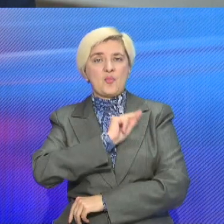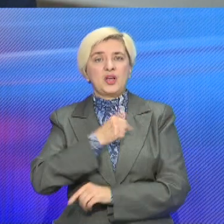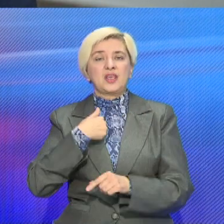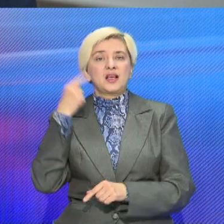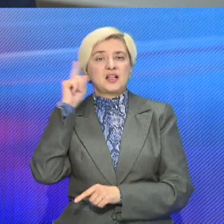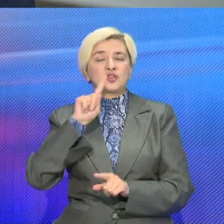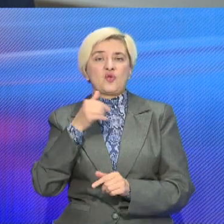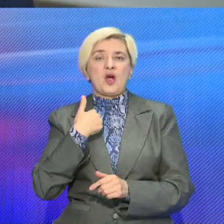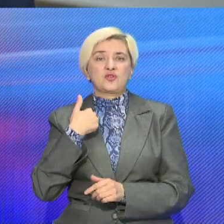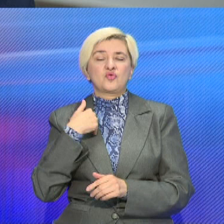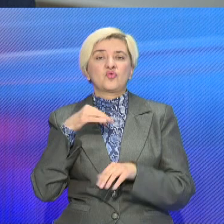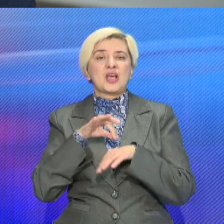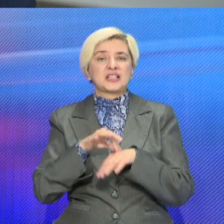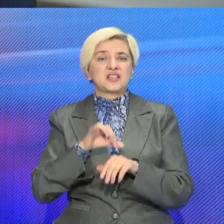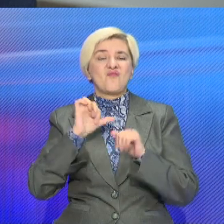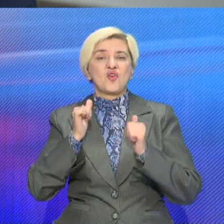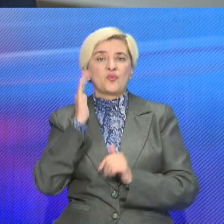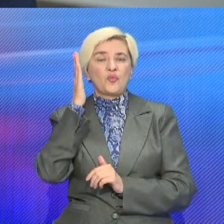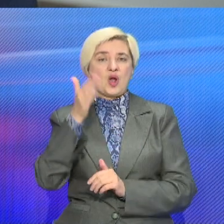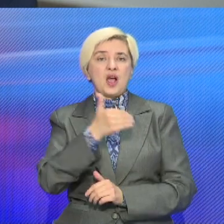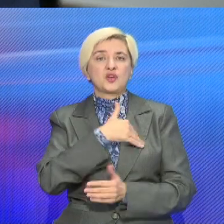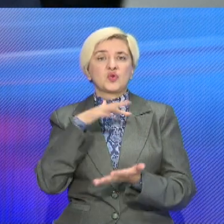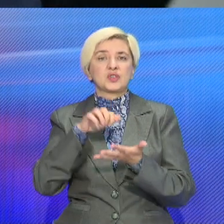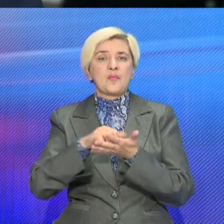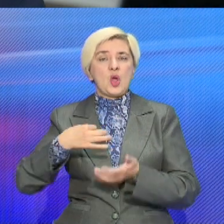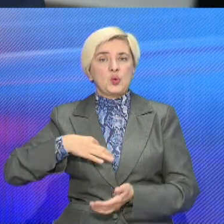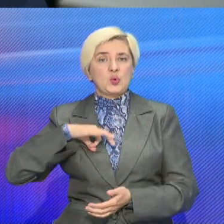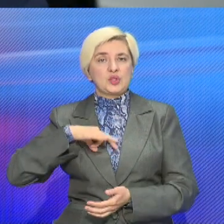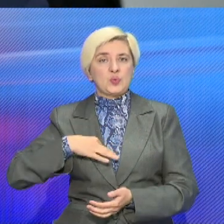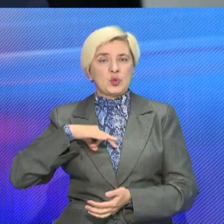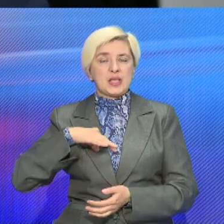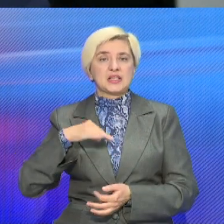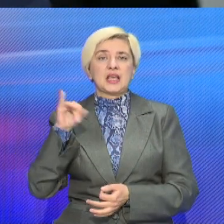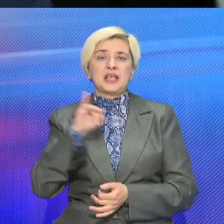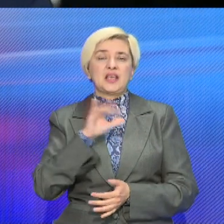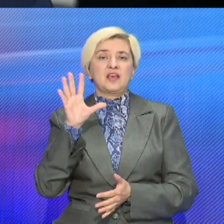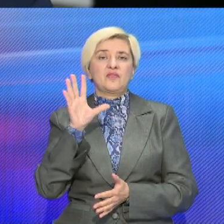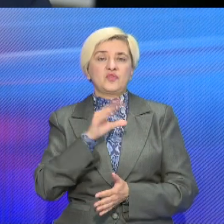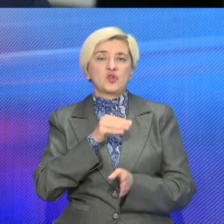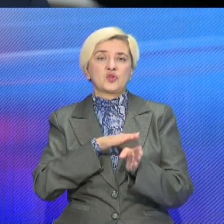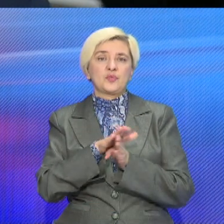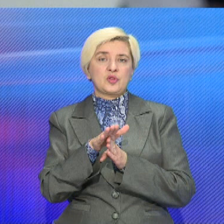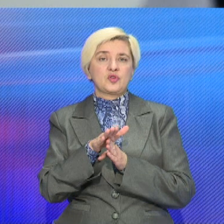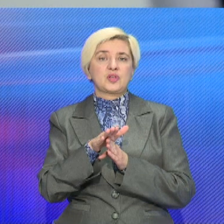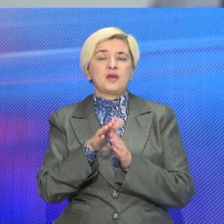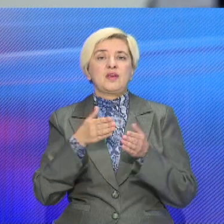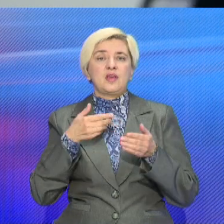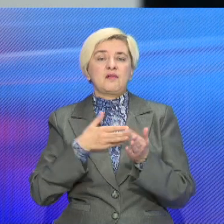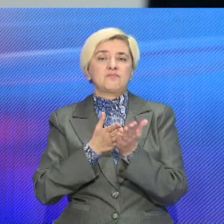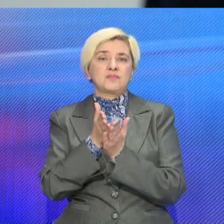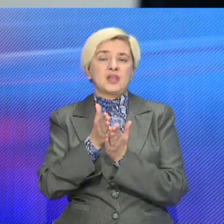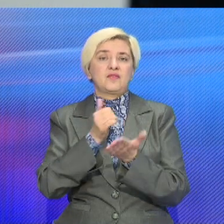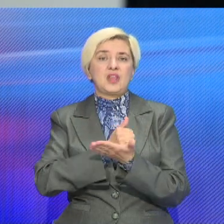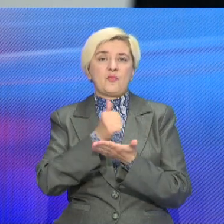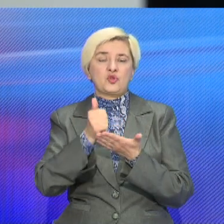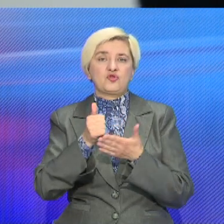носить форму в будущем, я хочу заниматься юриспруденцией, и все свелось к таможенному делу. Это